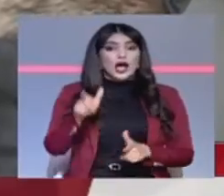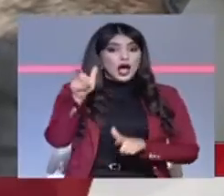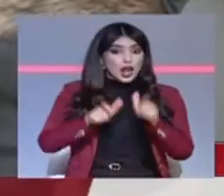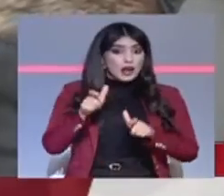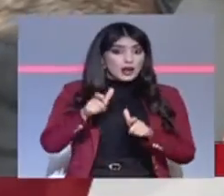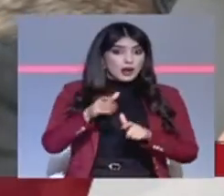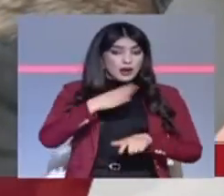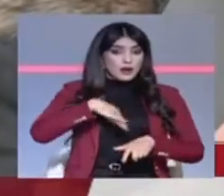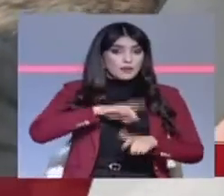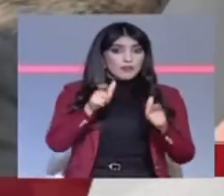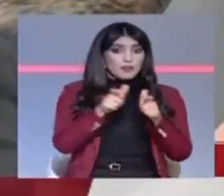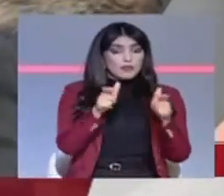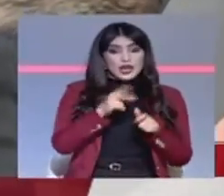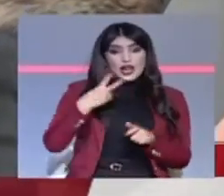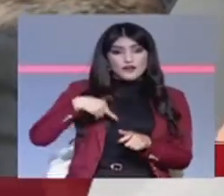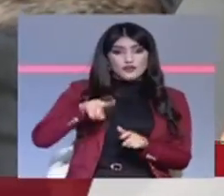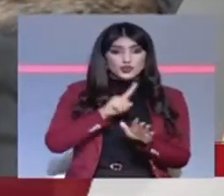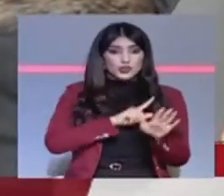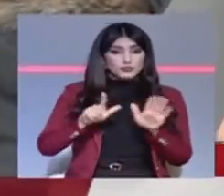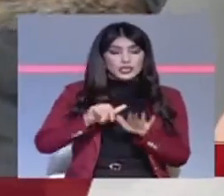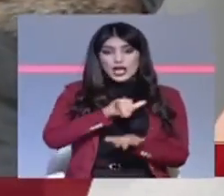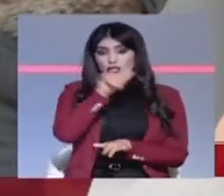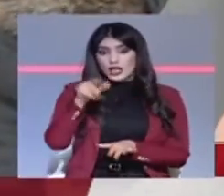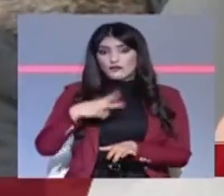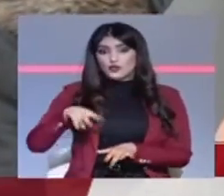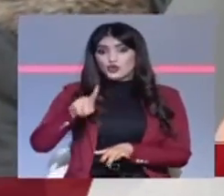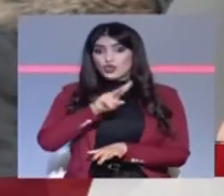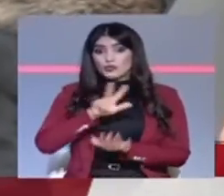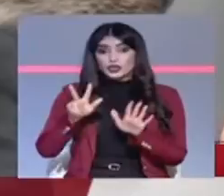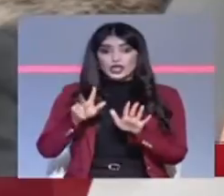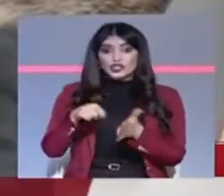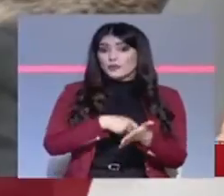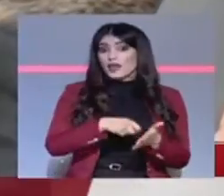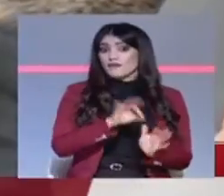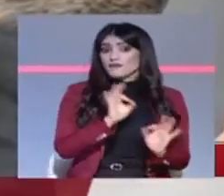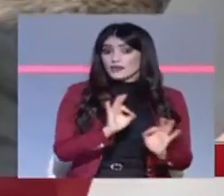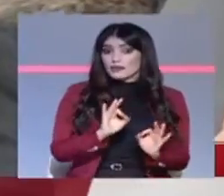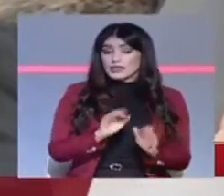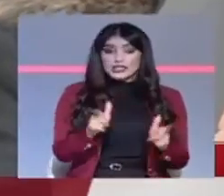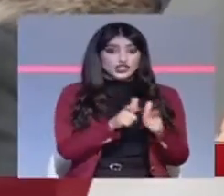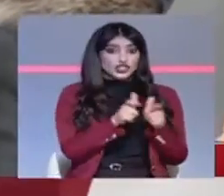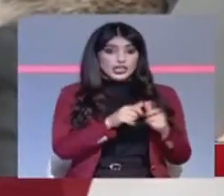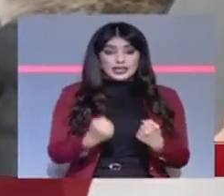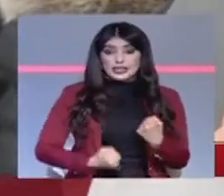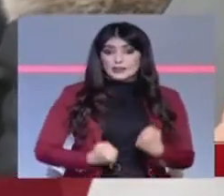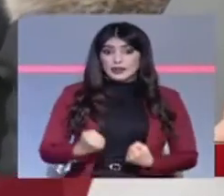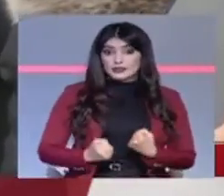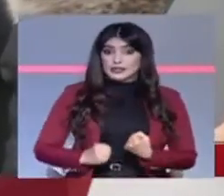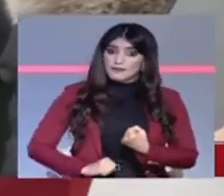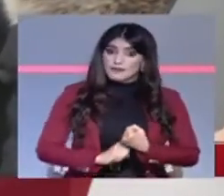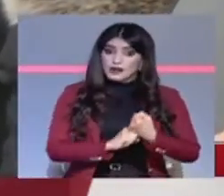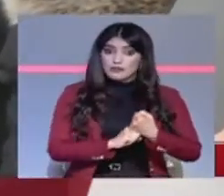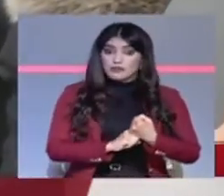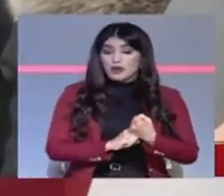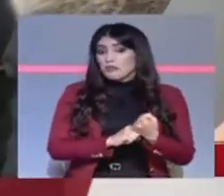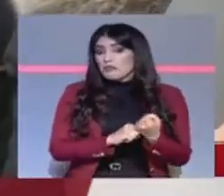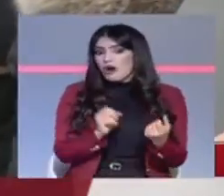مستحقات عند الدوله 2017 2017 اه شركات السرفيس الخدمات معناتها